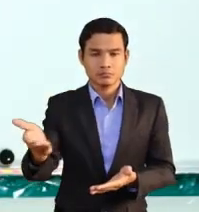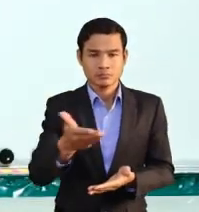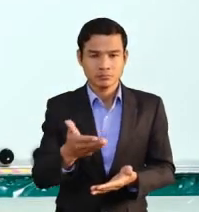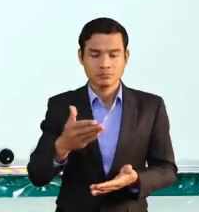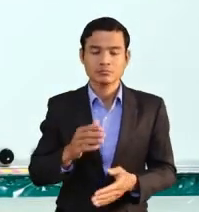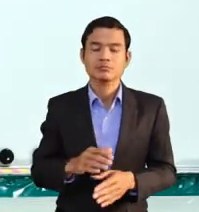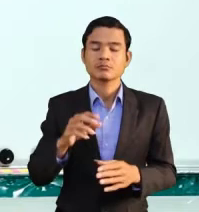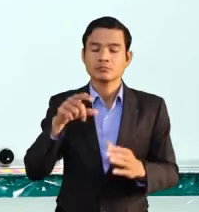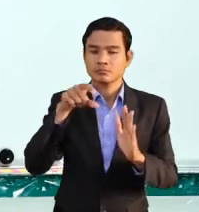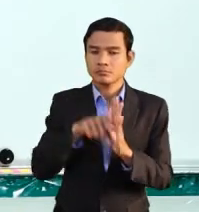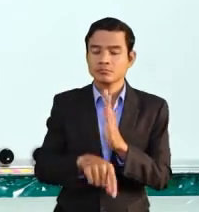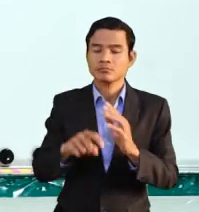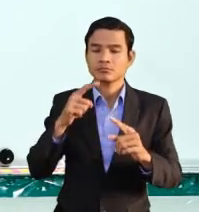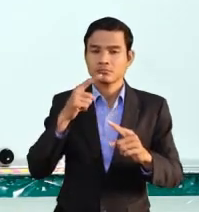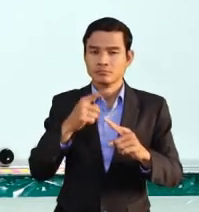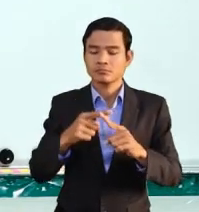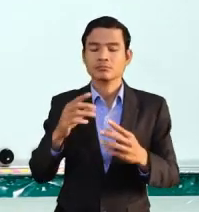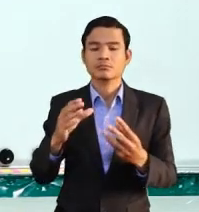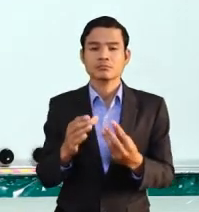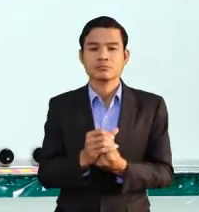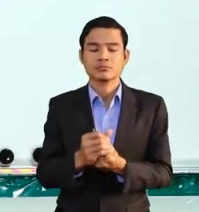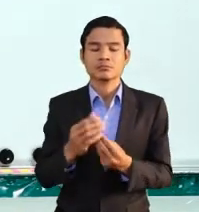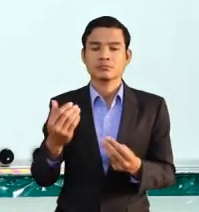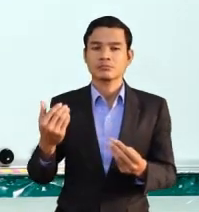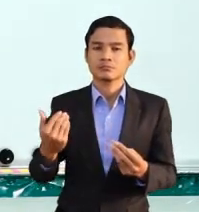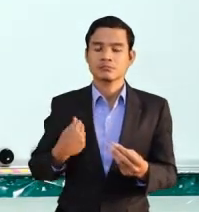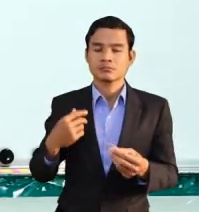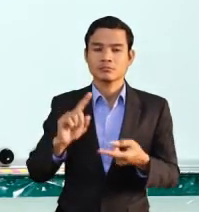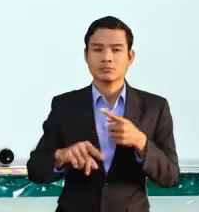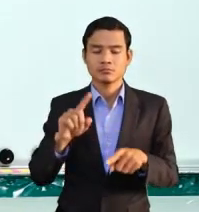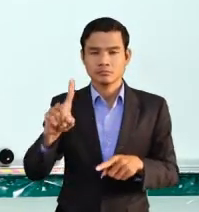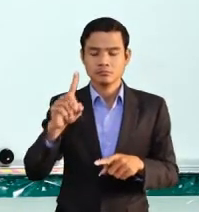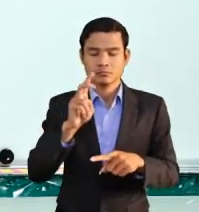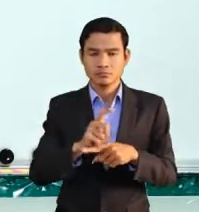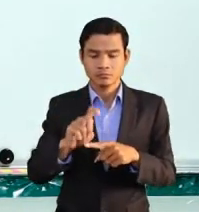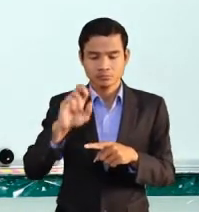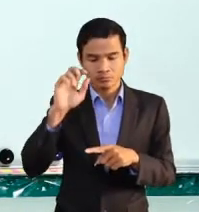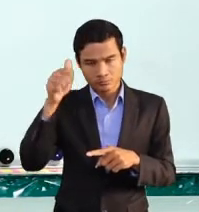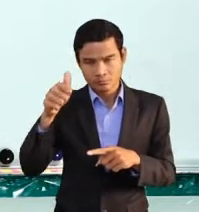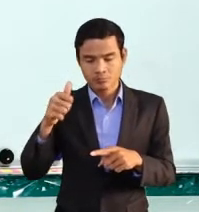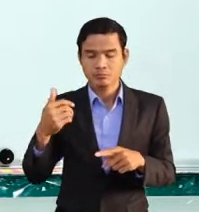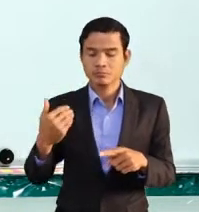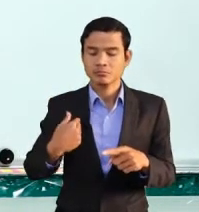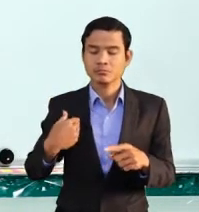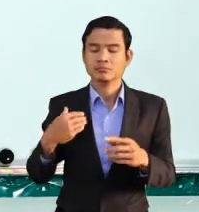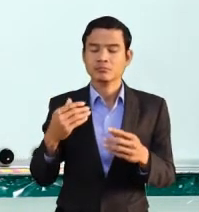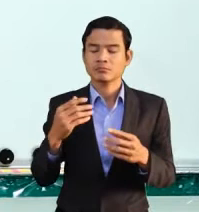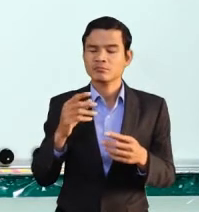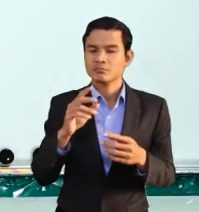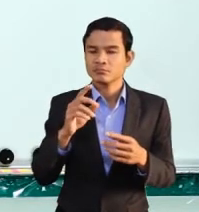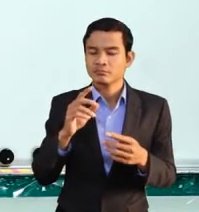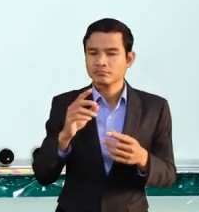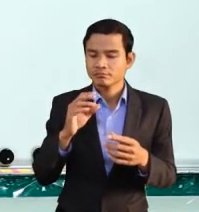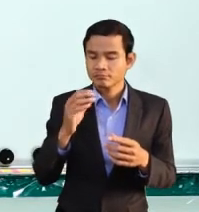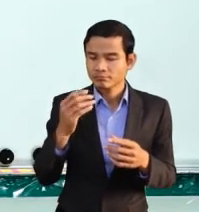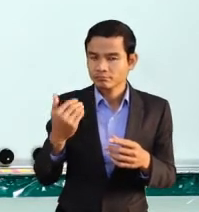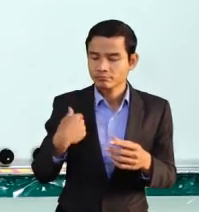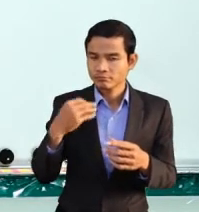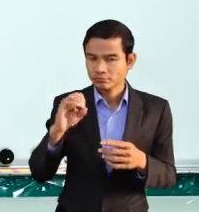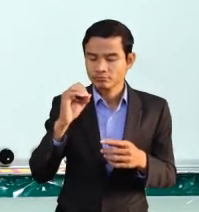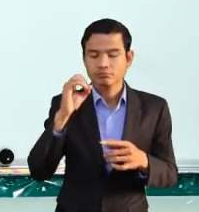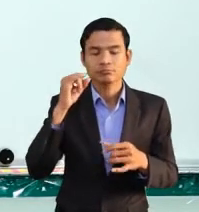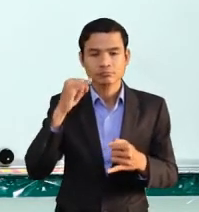con chậm nuốt miền lệ mùi tốn nâng chồng nuốn miền lệ xôn nơi